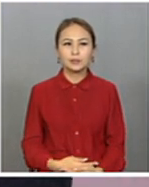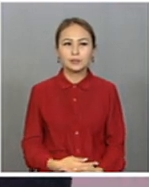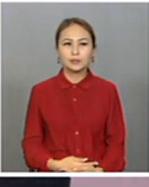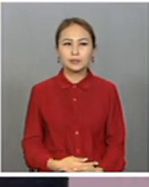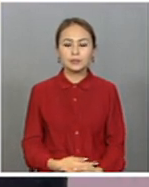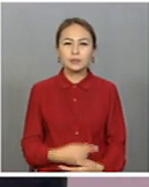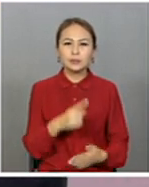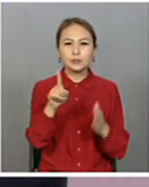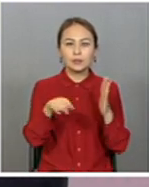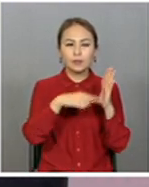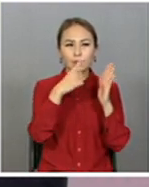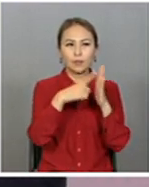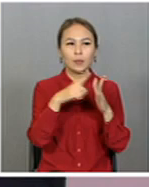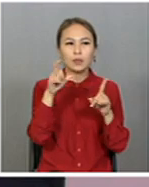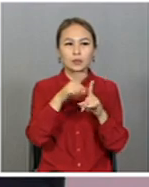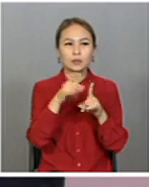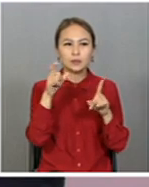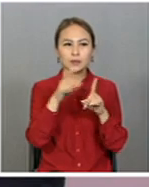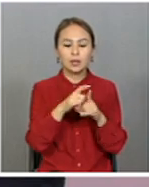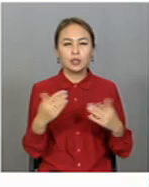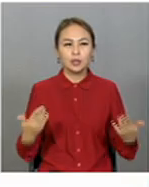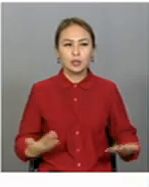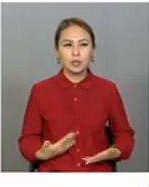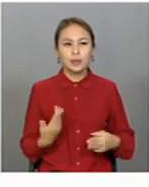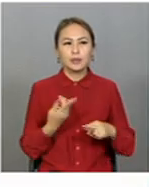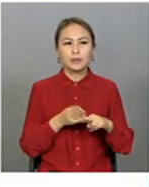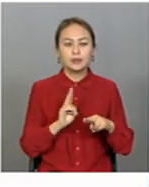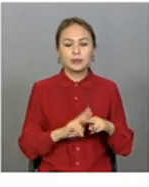Сұраулы сөйлемдер. Дүние деген не?